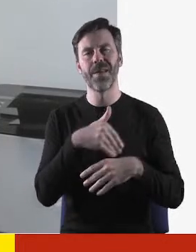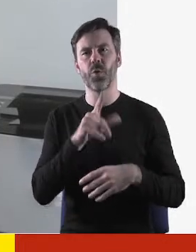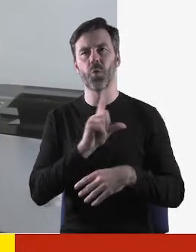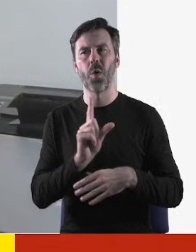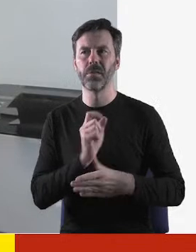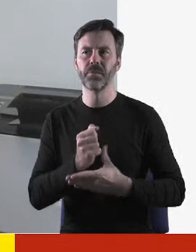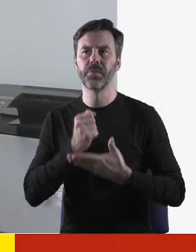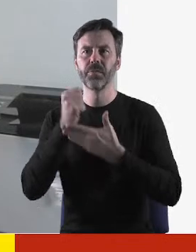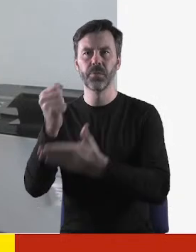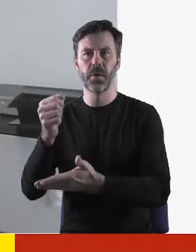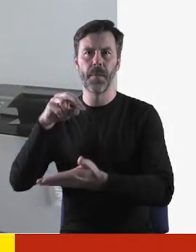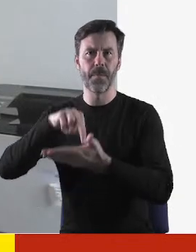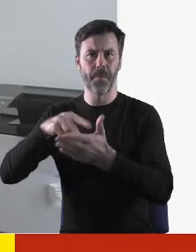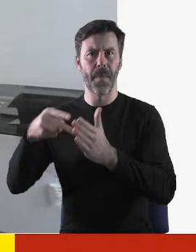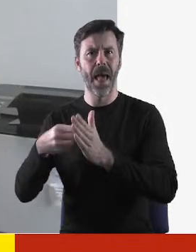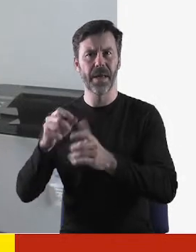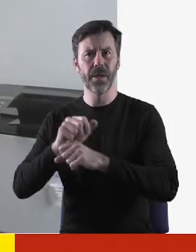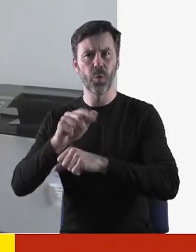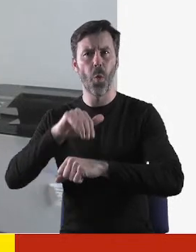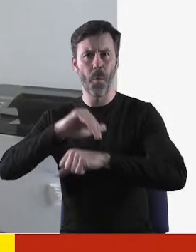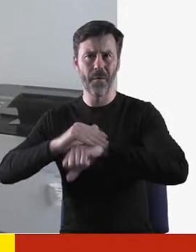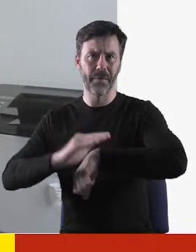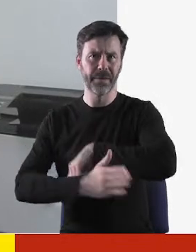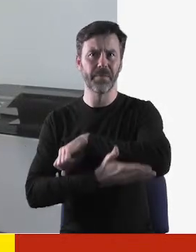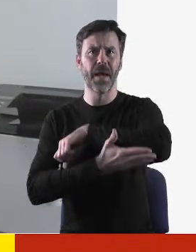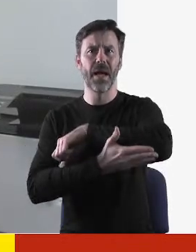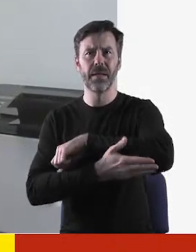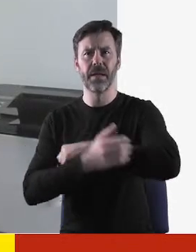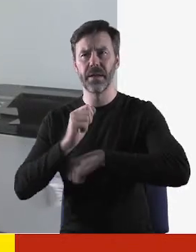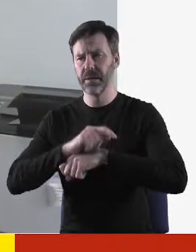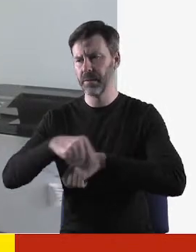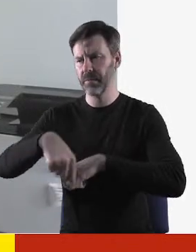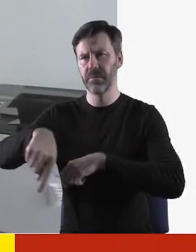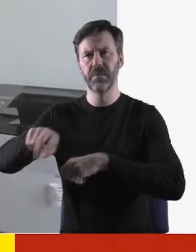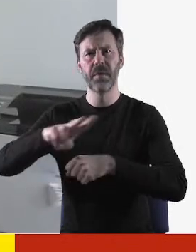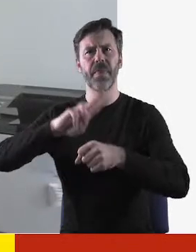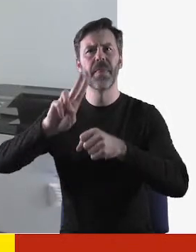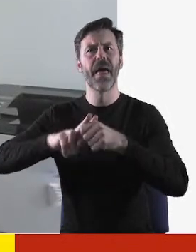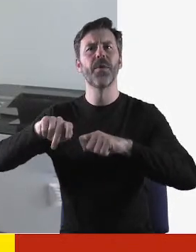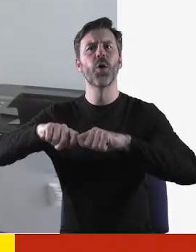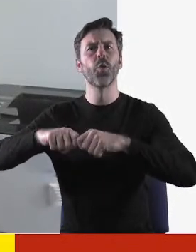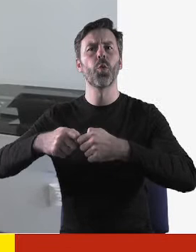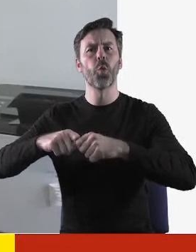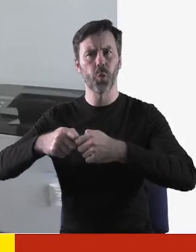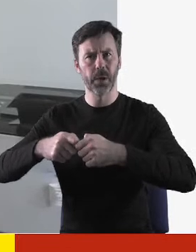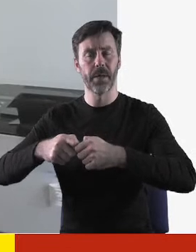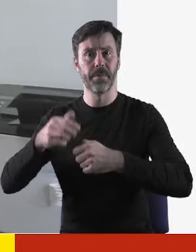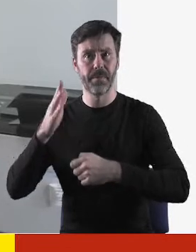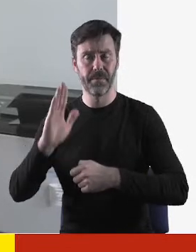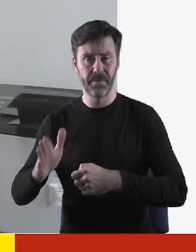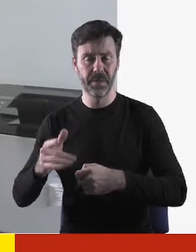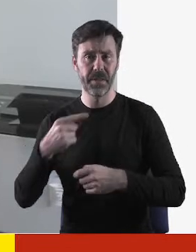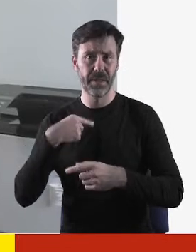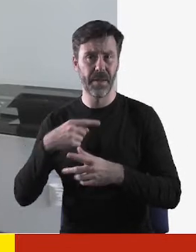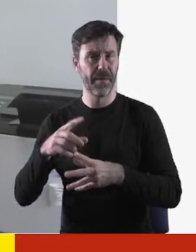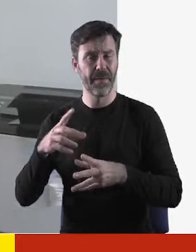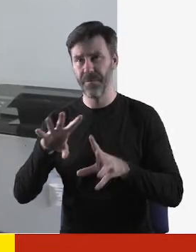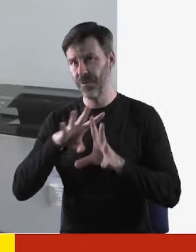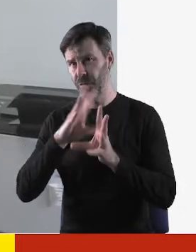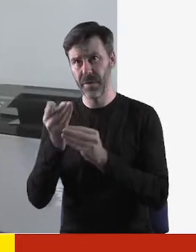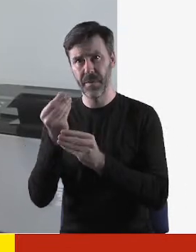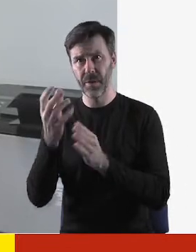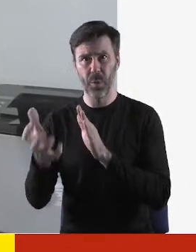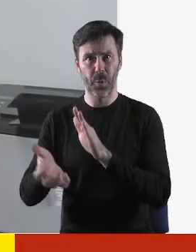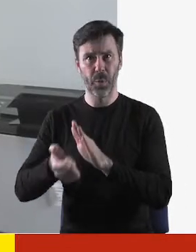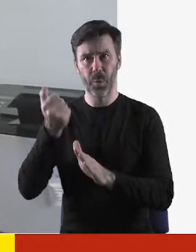dokapitalizowanie planowane jest zgodnie z umową wsparcia, o ile się nie mylę, w grudniu. Mam nadzieję, że niepełna ta kwota zostanie wykorzystana, to biorąc pod uwagę